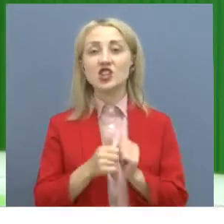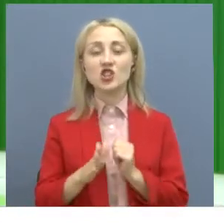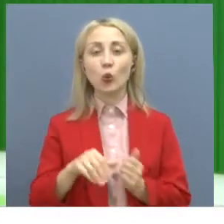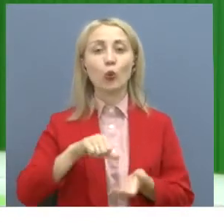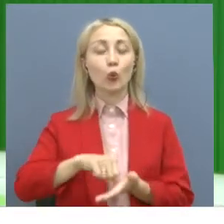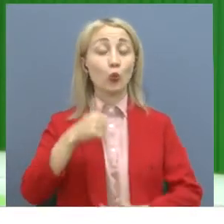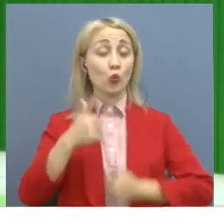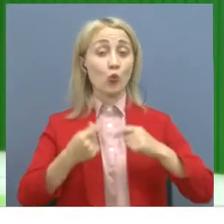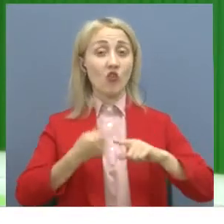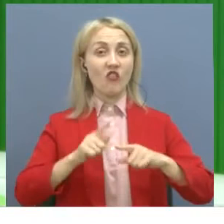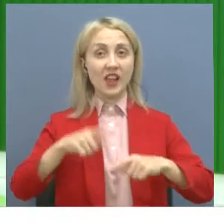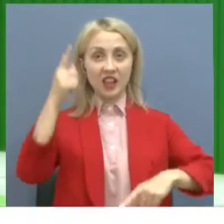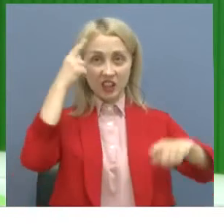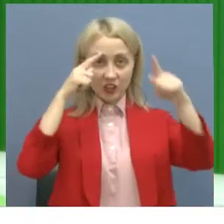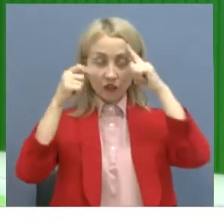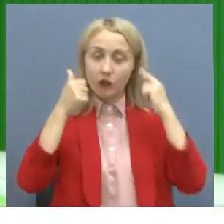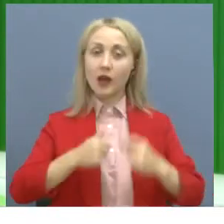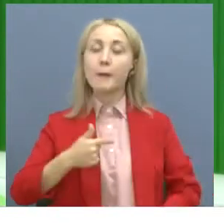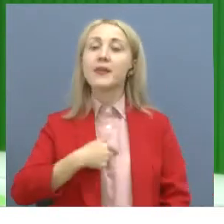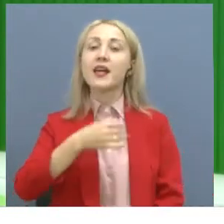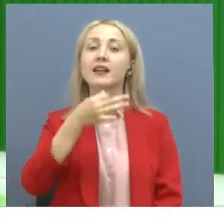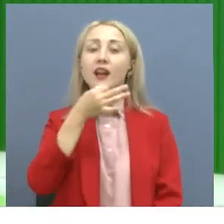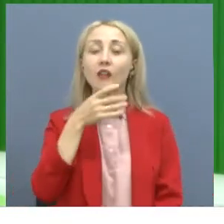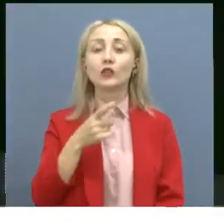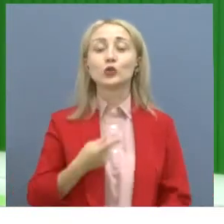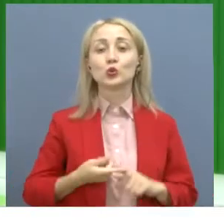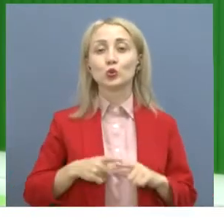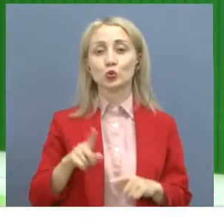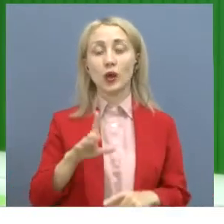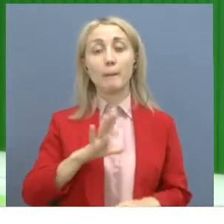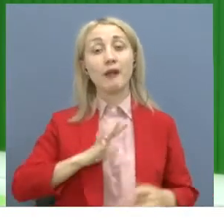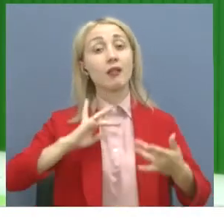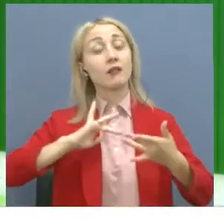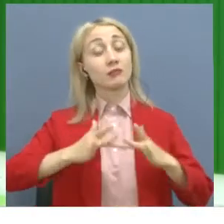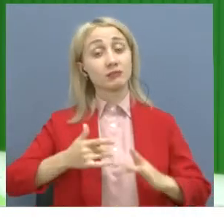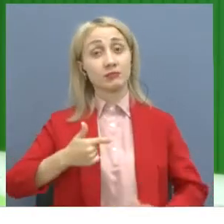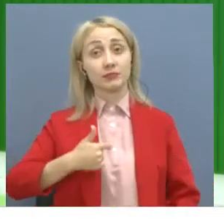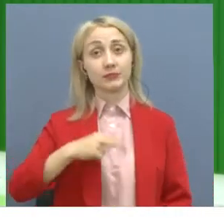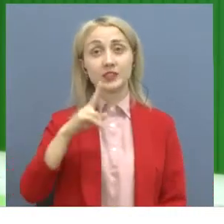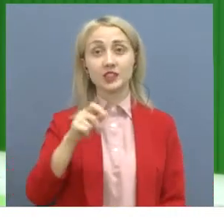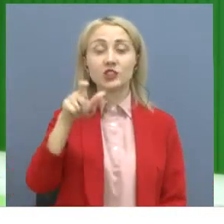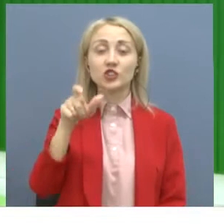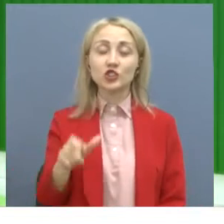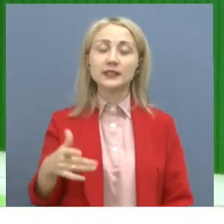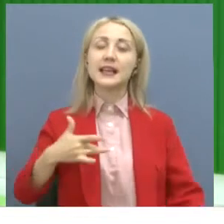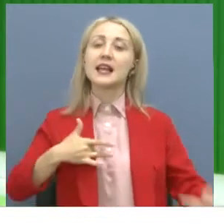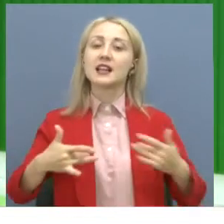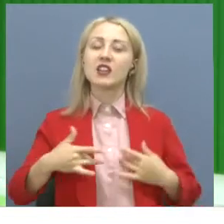Халық болмағаннан кейін дүпірін қызып былай ән айтқанда бір көрерменмен отырса,